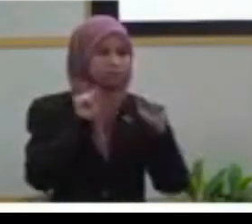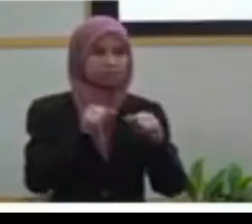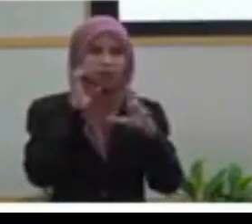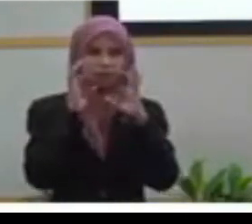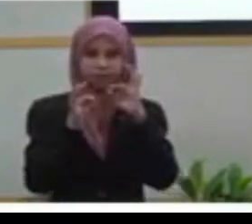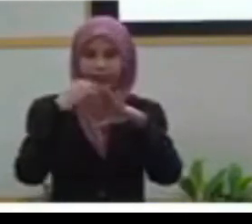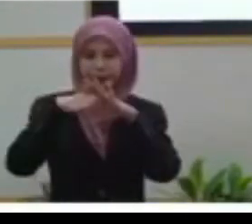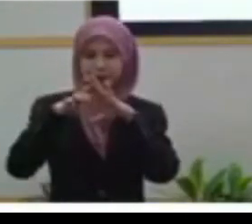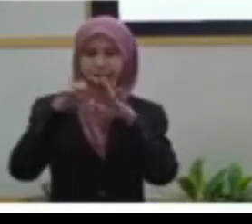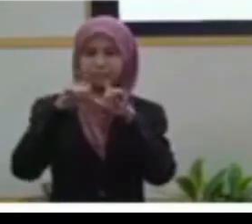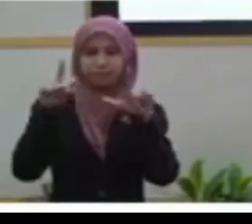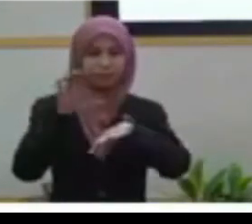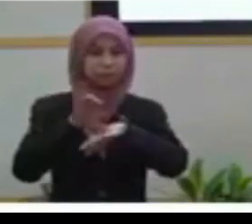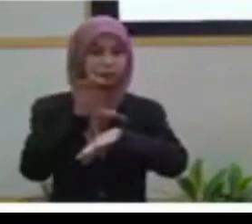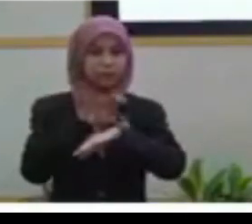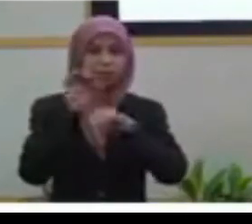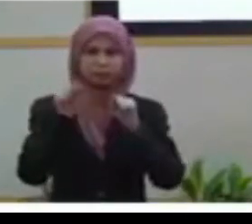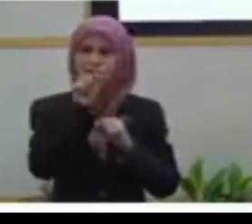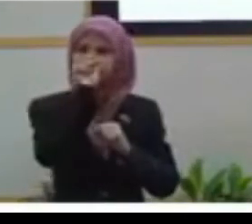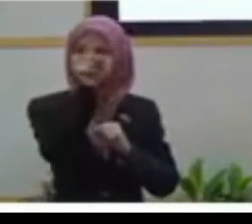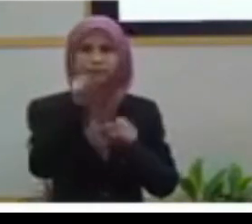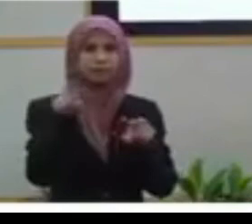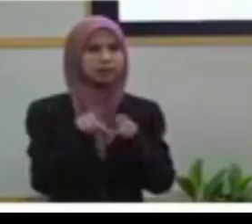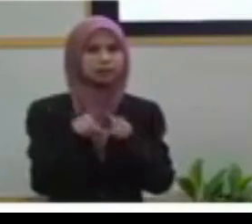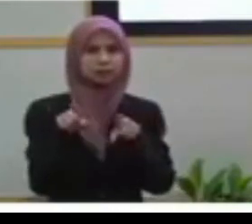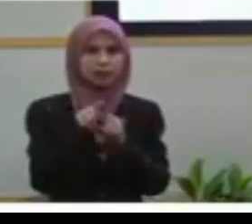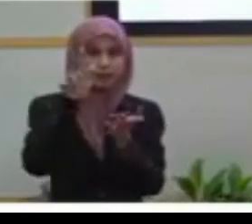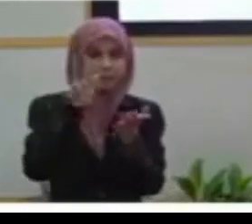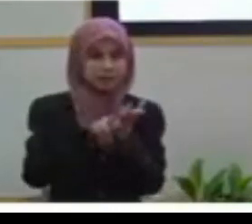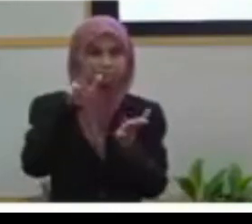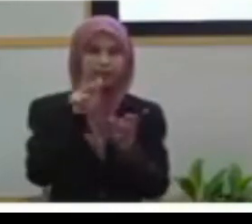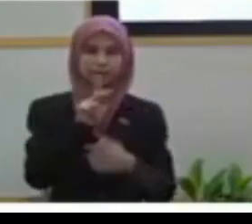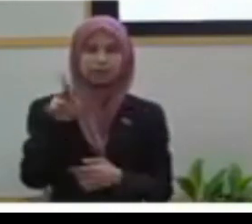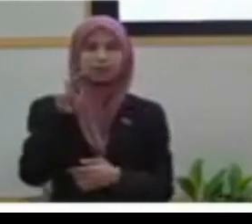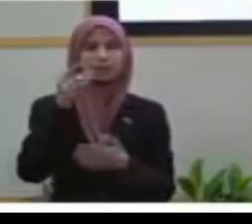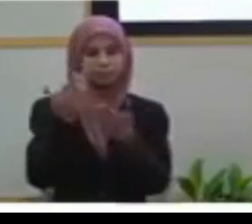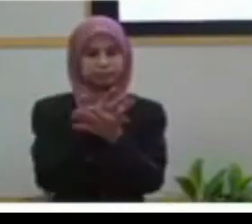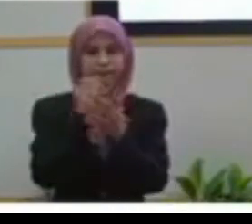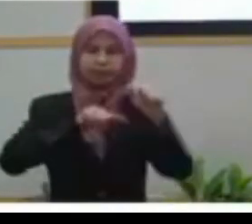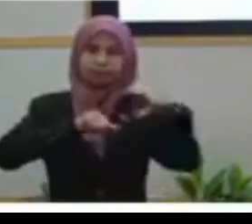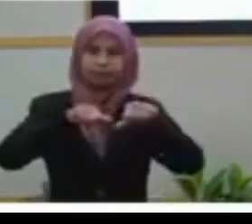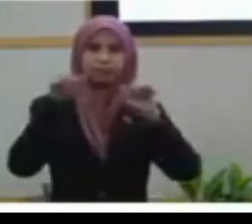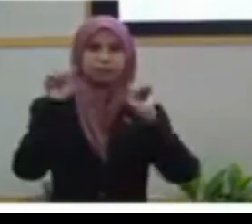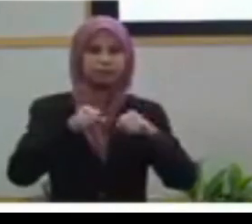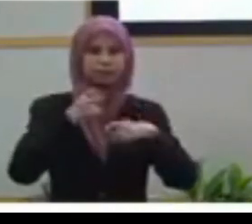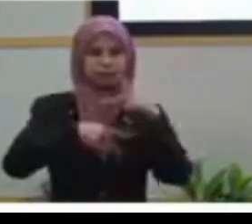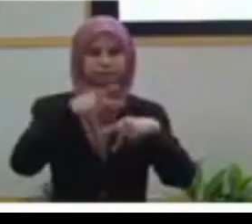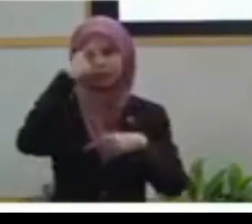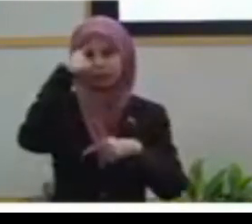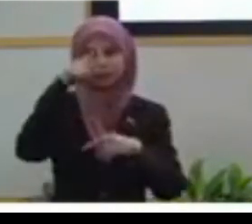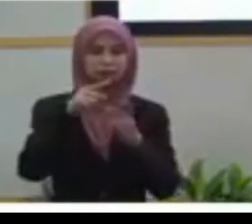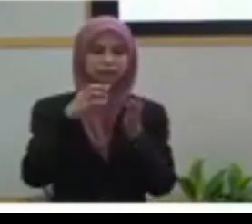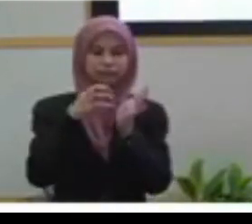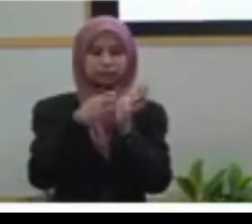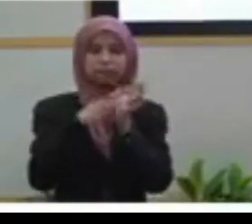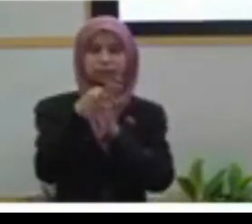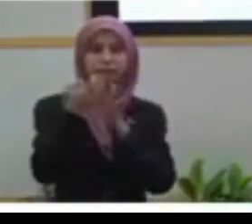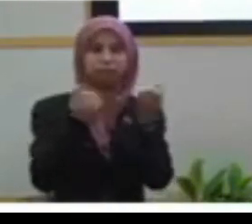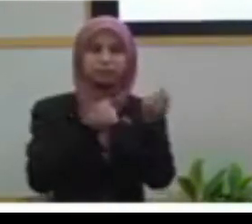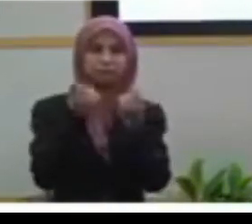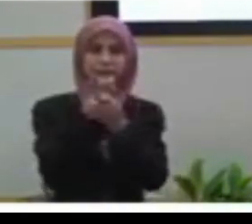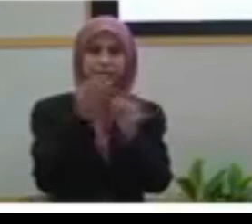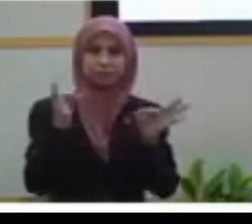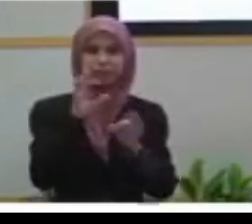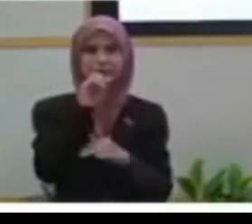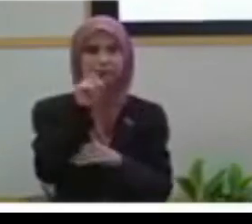email, klik pada sahkan, dan dia boleh activate kat sini. Dan teruskan proses seterusnya. Kalau tak sahkan, dia tak boleh